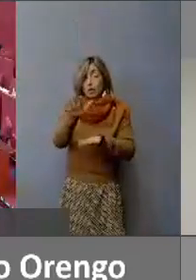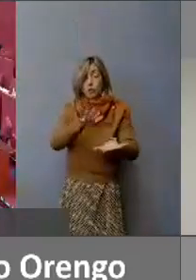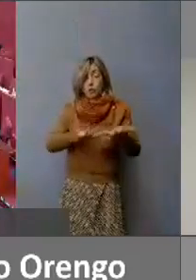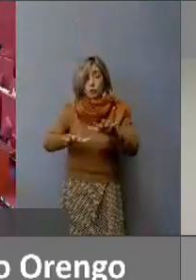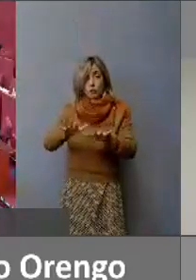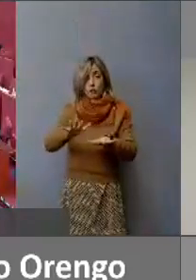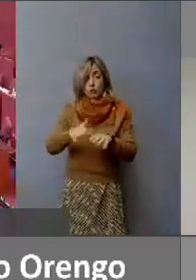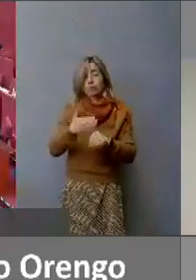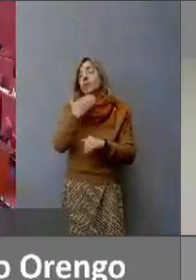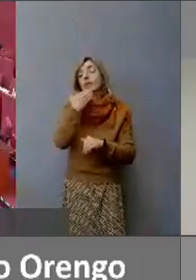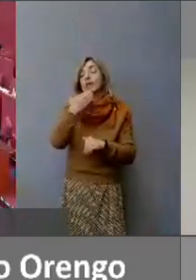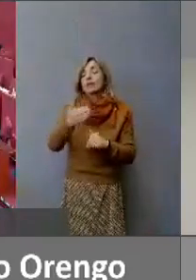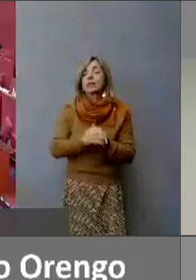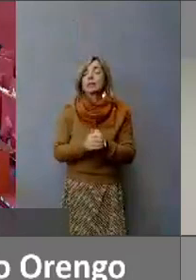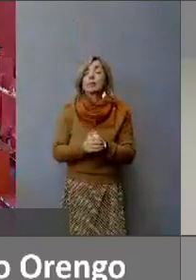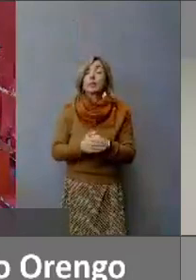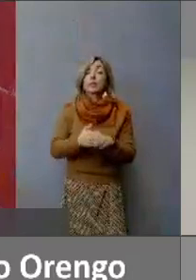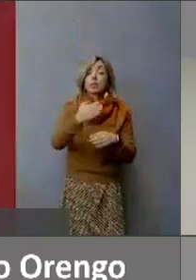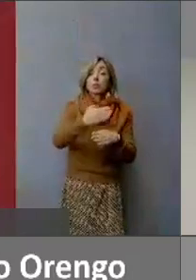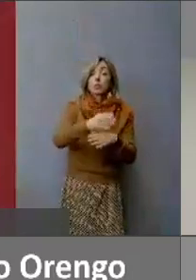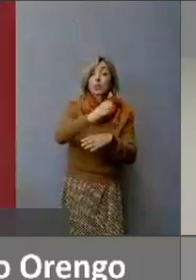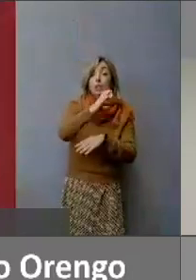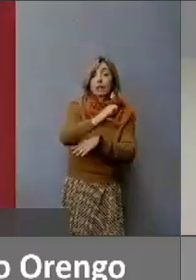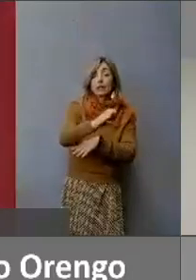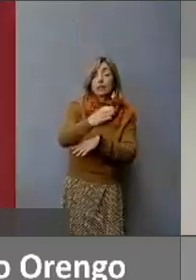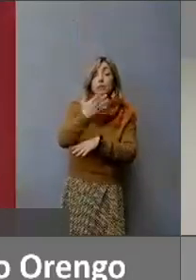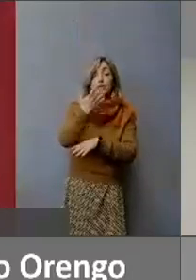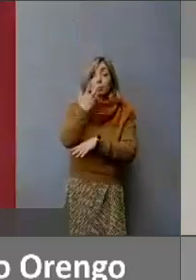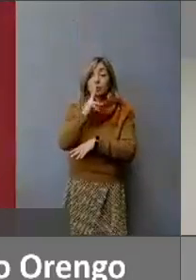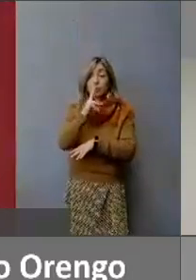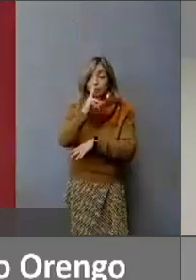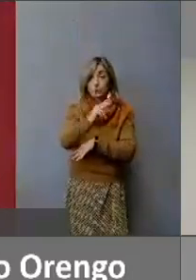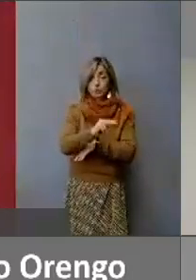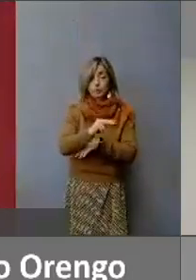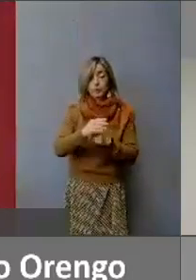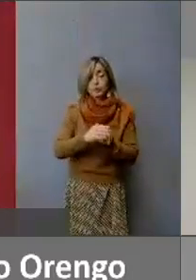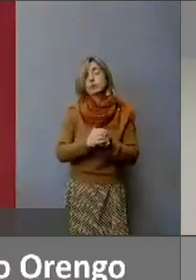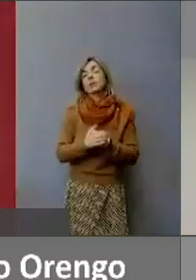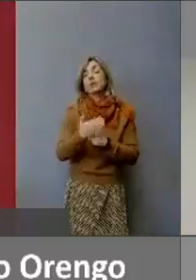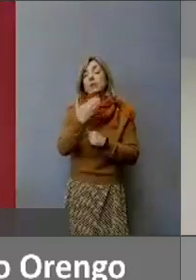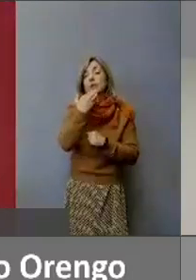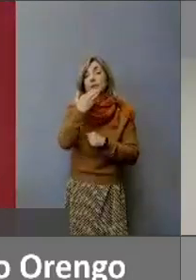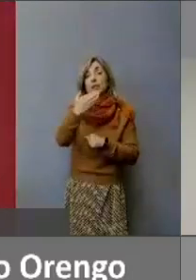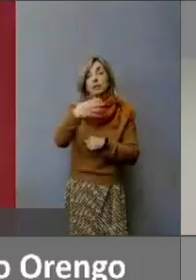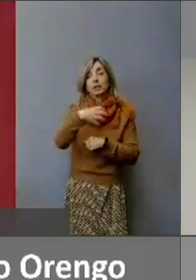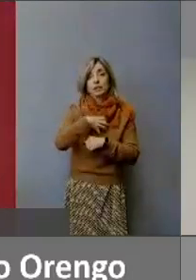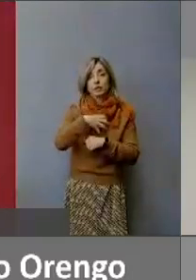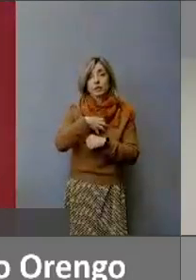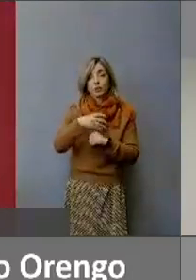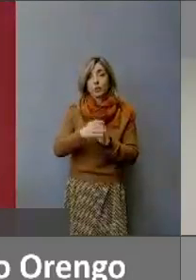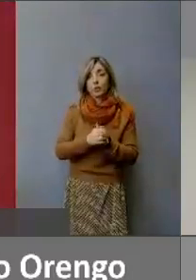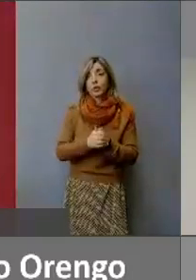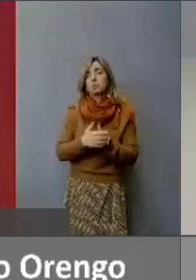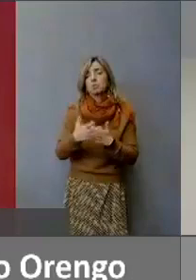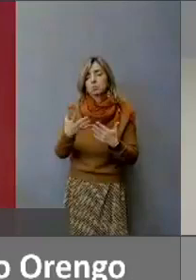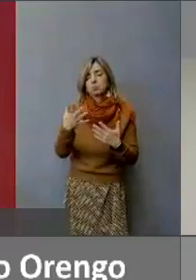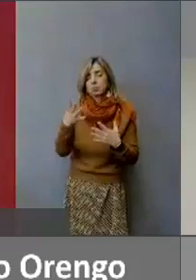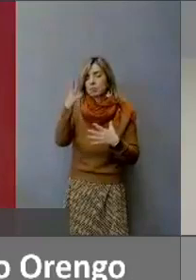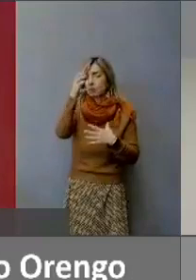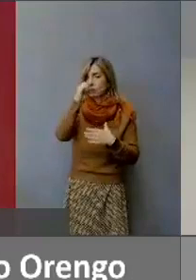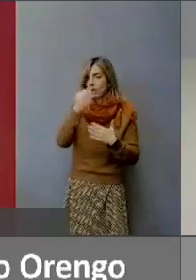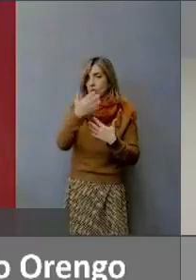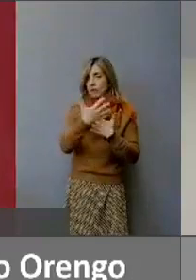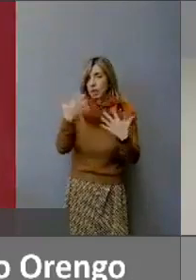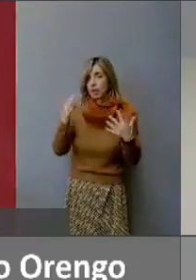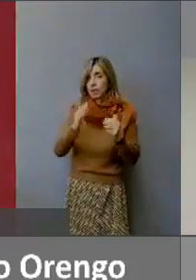per eviare consigliere cassibba per i vini grazie assessore è stato è stato esauriente iniziamo